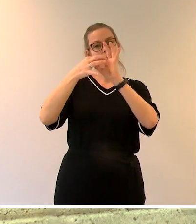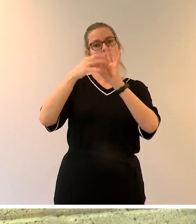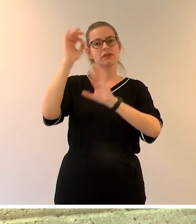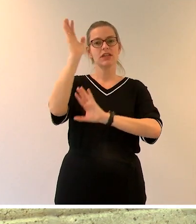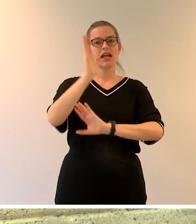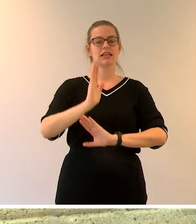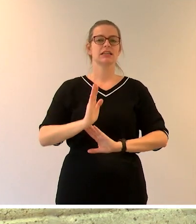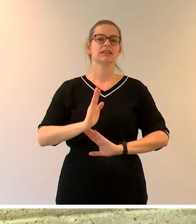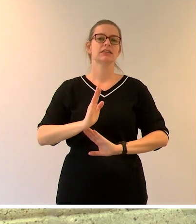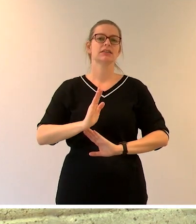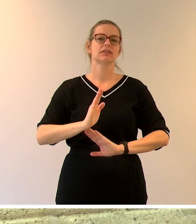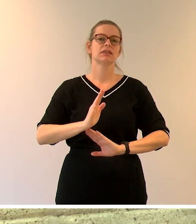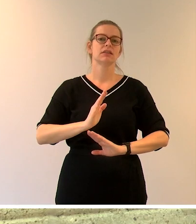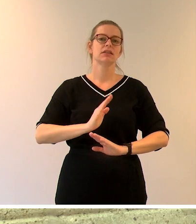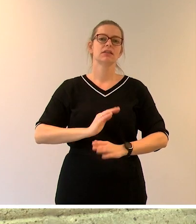de Heilige Geest.